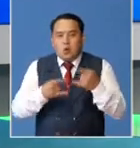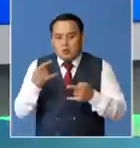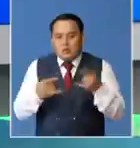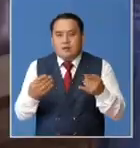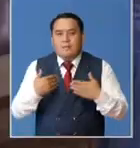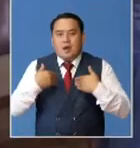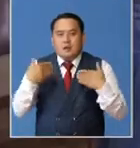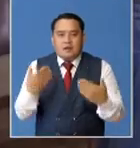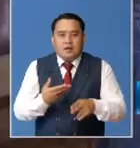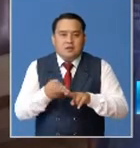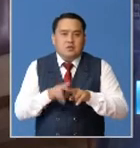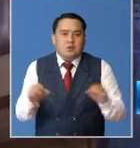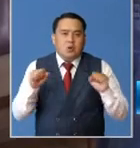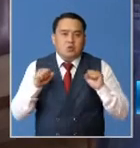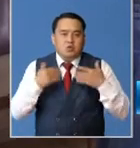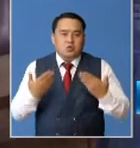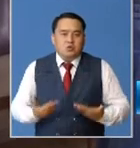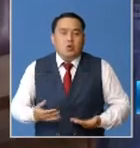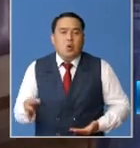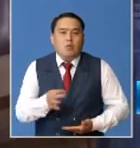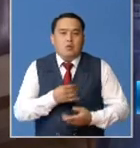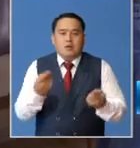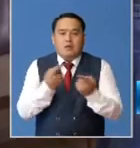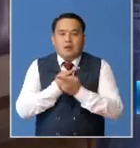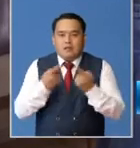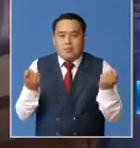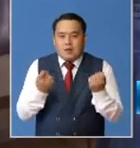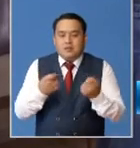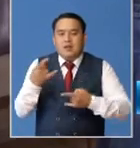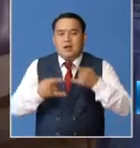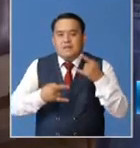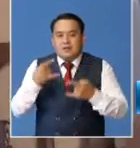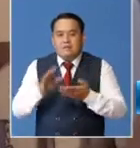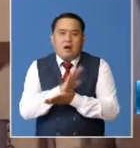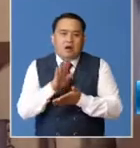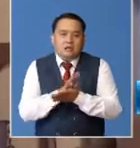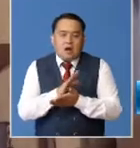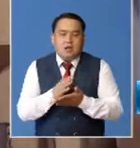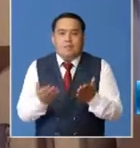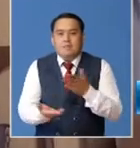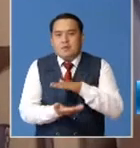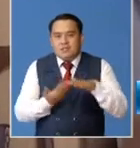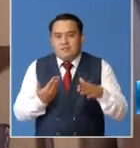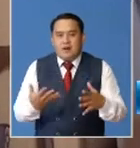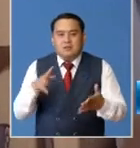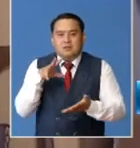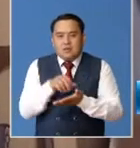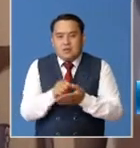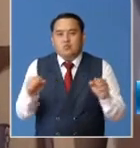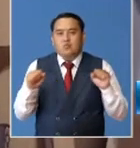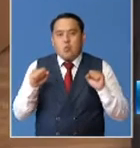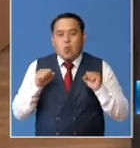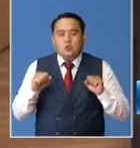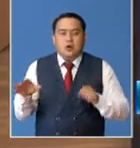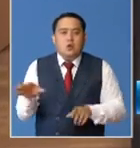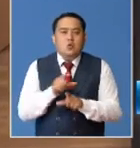годы освещающие спортивную жизнь области. Со страниц газет и с экранов телевизоров они призывают заниматься физкультурой и